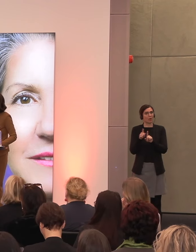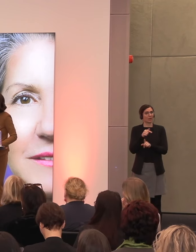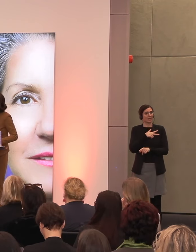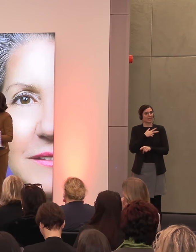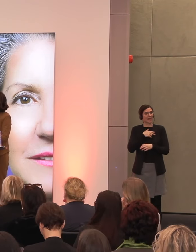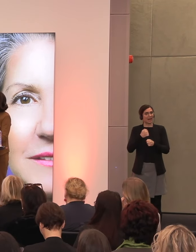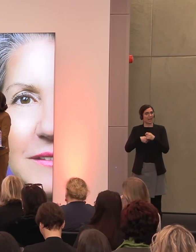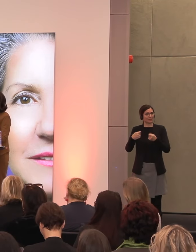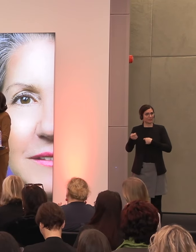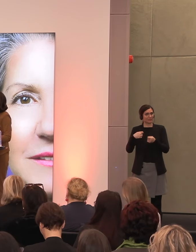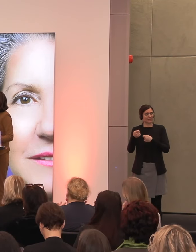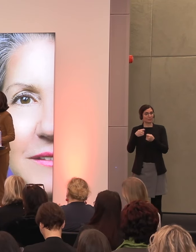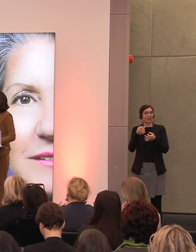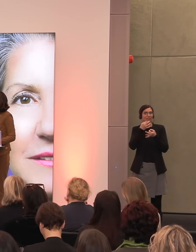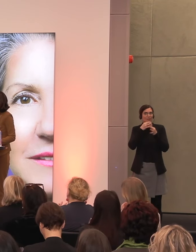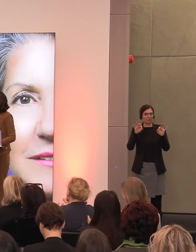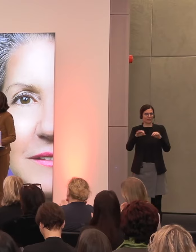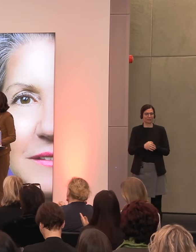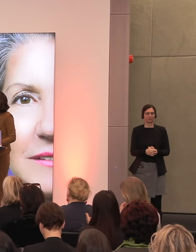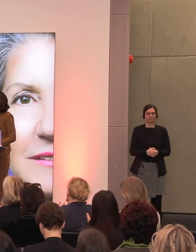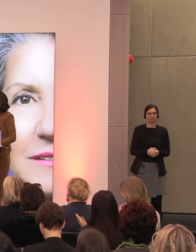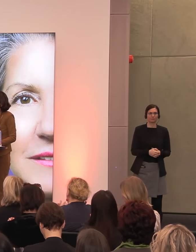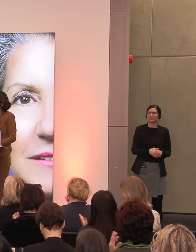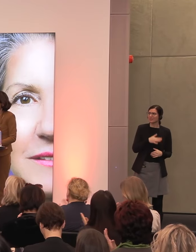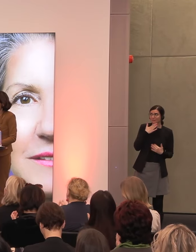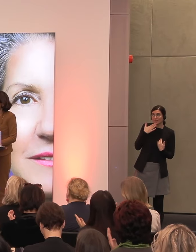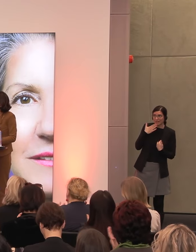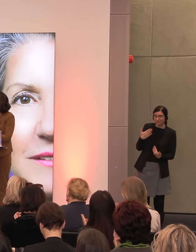den führenden Positionen. Vielen Dank, Laszlo Andor.